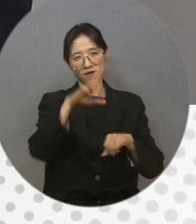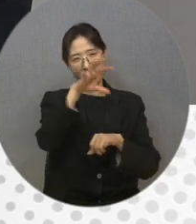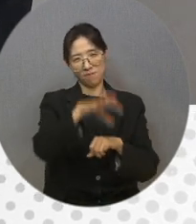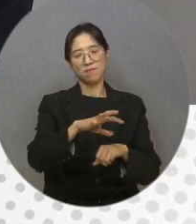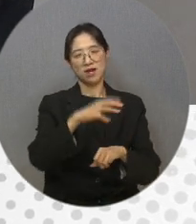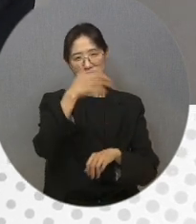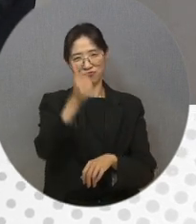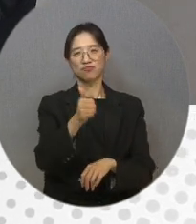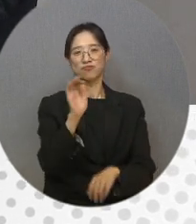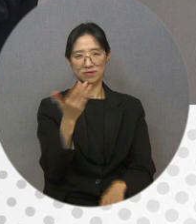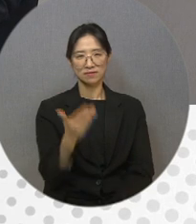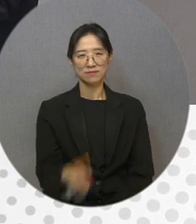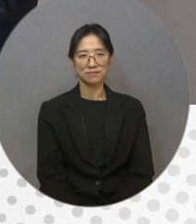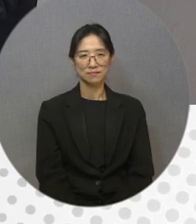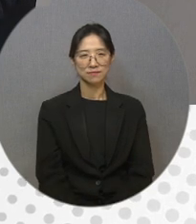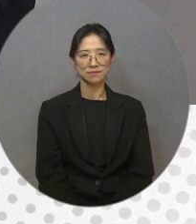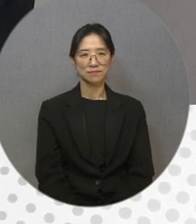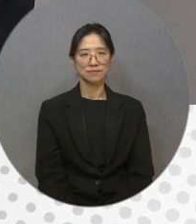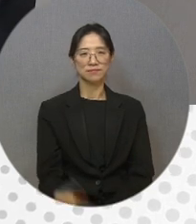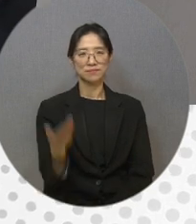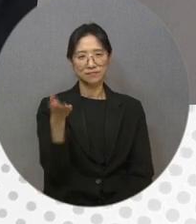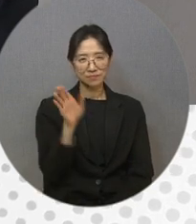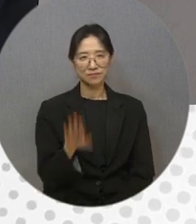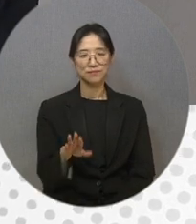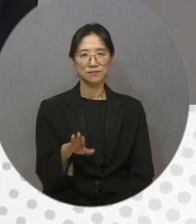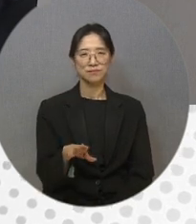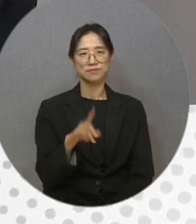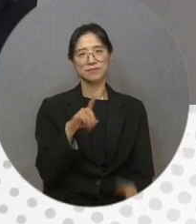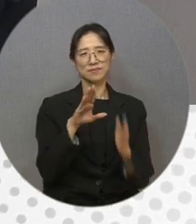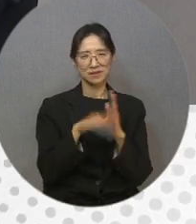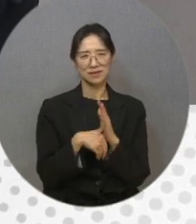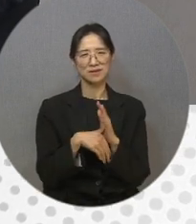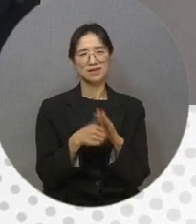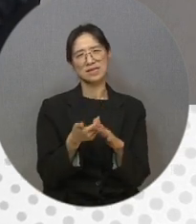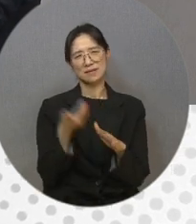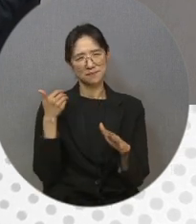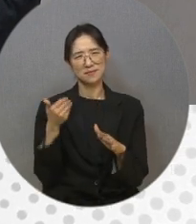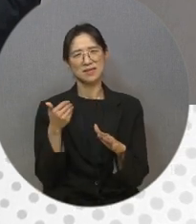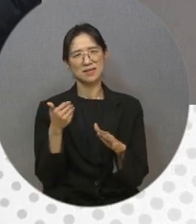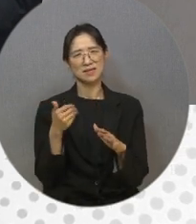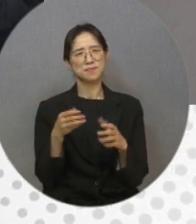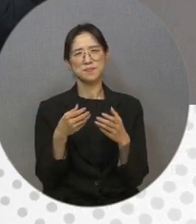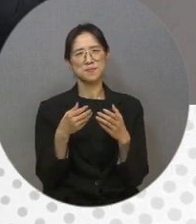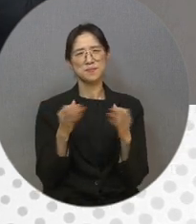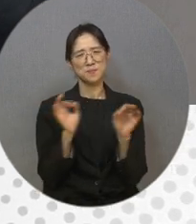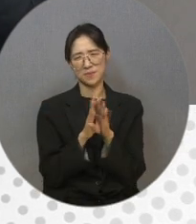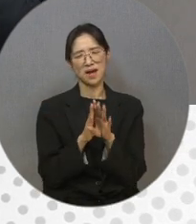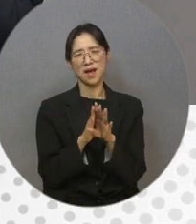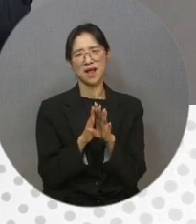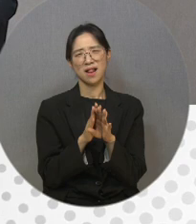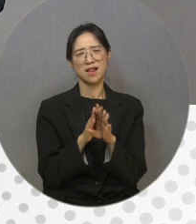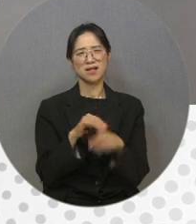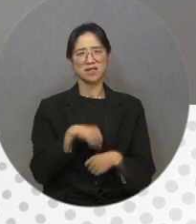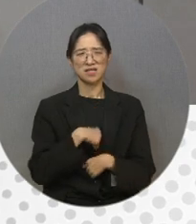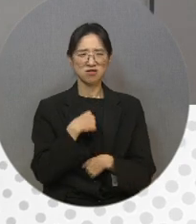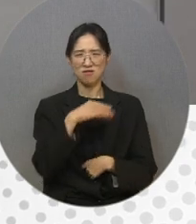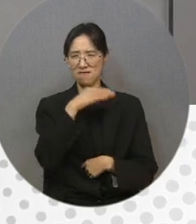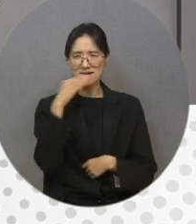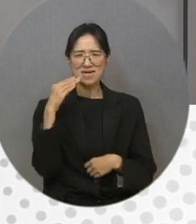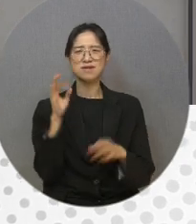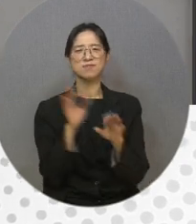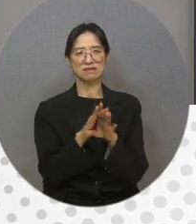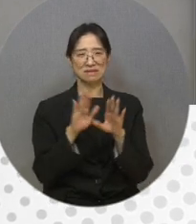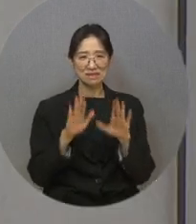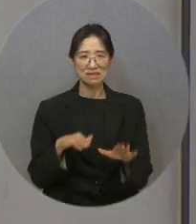또 주인이 됩니다. 그러나 이때 이미 한번 깨진 거예요. 정의가 깨져버린 겁니다. 지금 우리가 왜